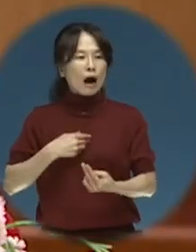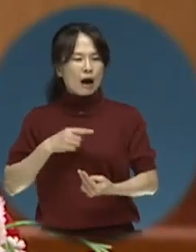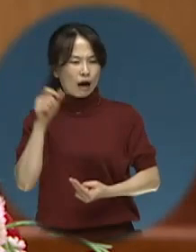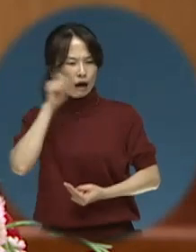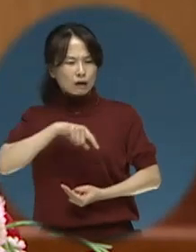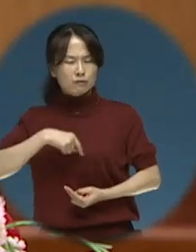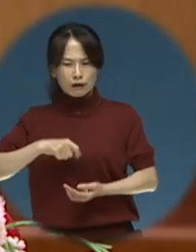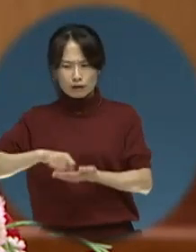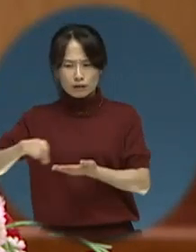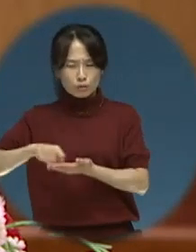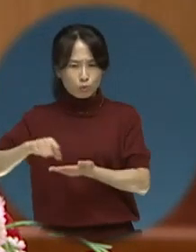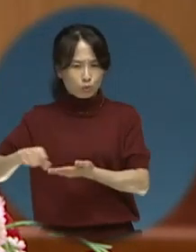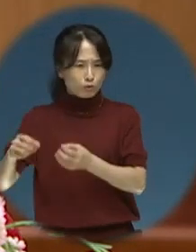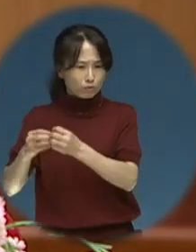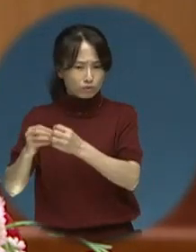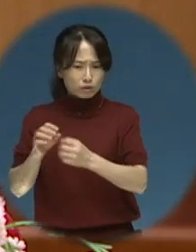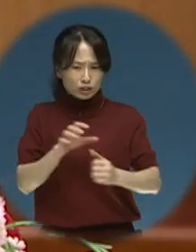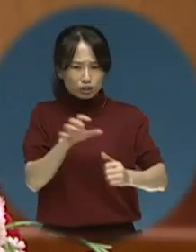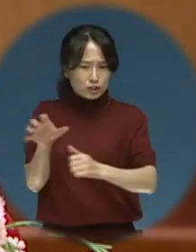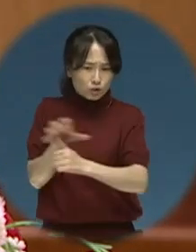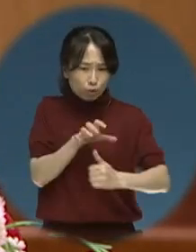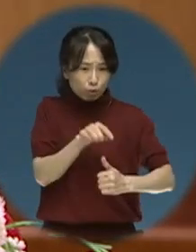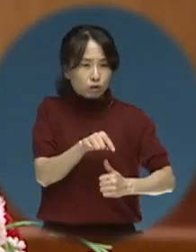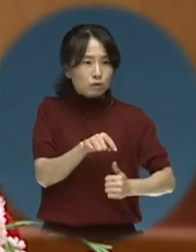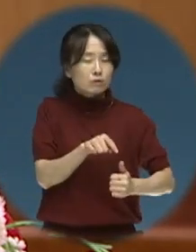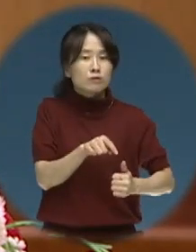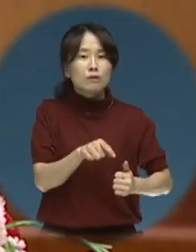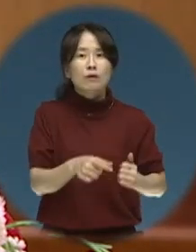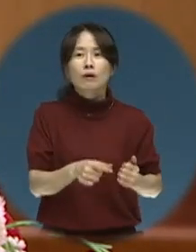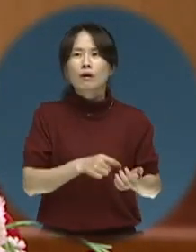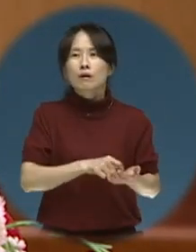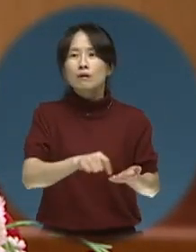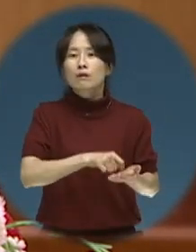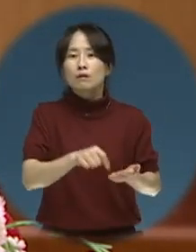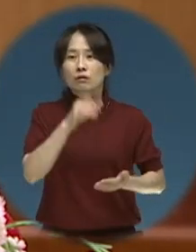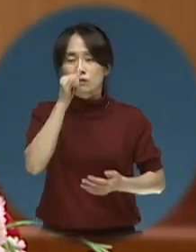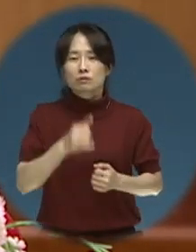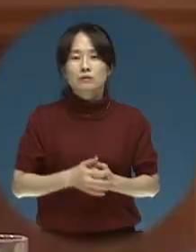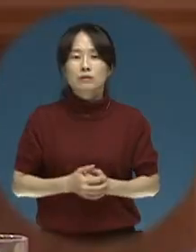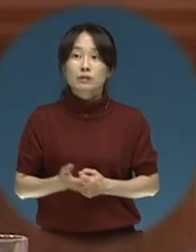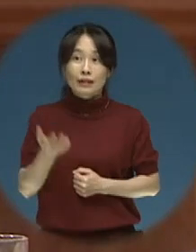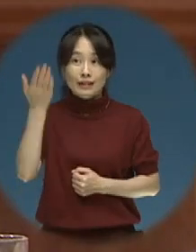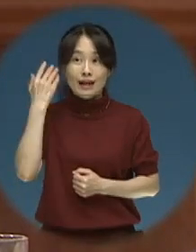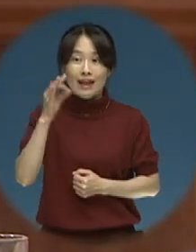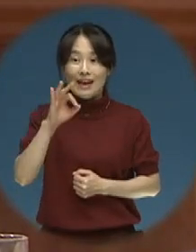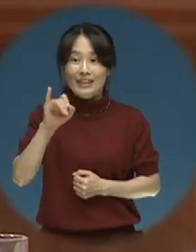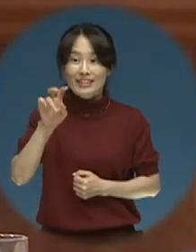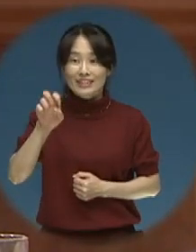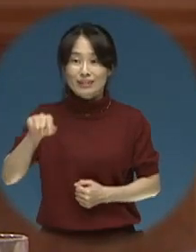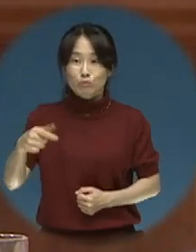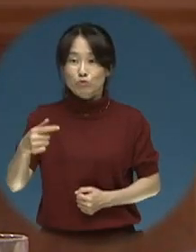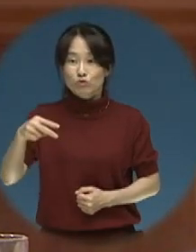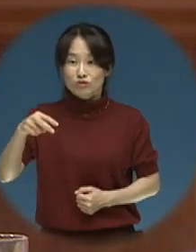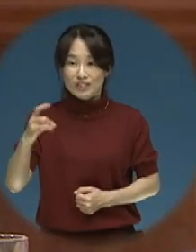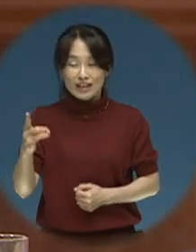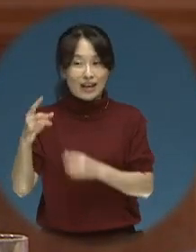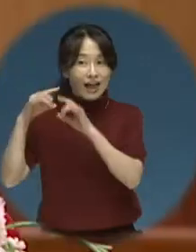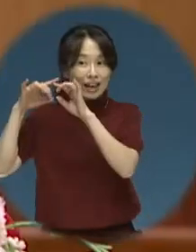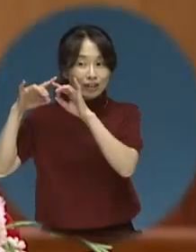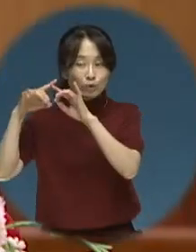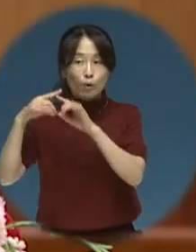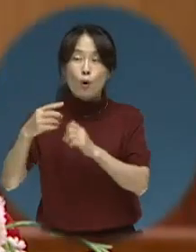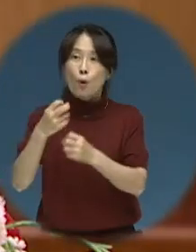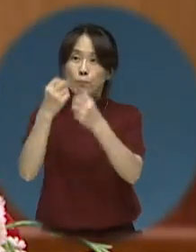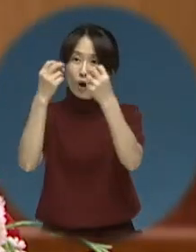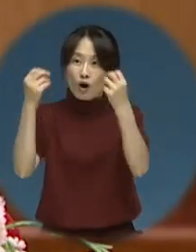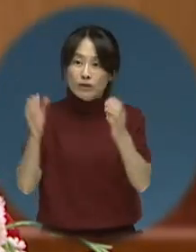그래서 옛날에는 그 이문세의 별이 빛나는 밤에 이런 그렇죠. 게 있었습니다. 아, 라디오 프로그램 유명했죠. 네, 네. 그런데 이제